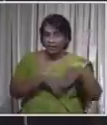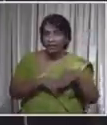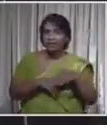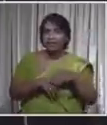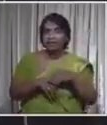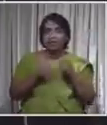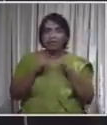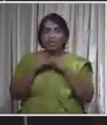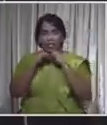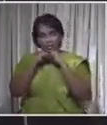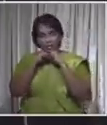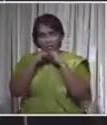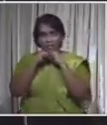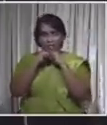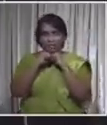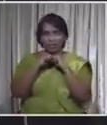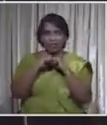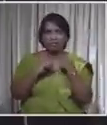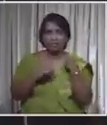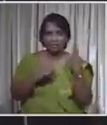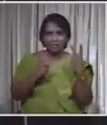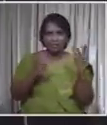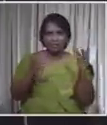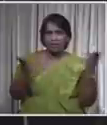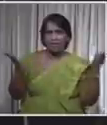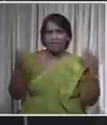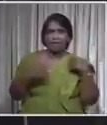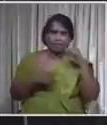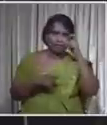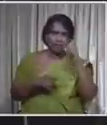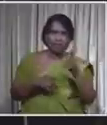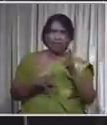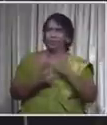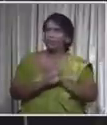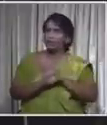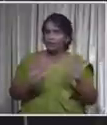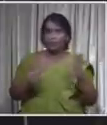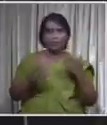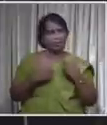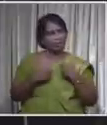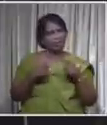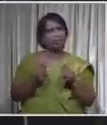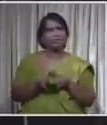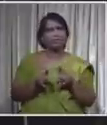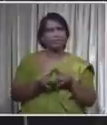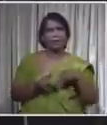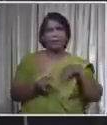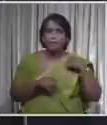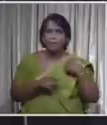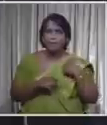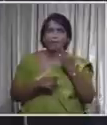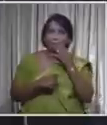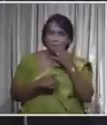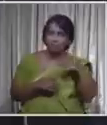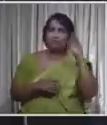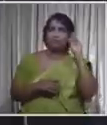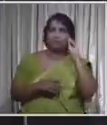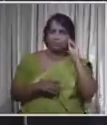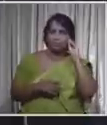ඔන්න හැංගගෙන. මම දැක්ක දැන් දෙතුන් දෙනෙක් මේ වගේ වුණා. එහෙම වෙන්න එපා. අපි වගේ ජේෂ්ඨයින්ගෙන් ඕගලන් ඉගෙන